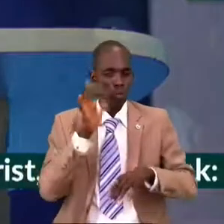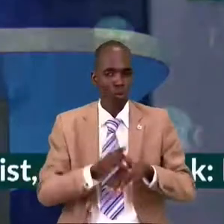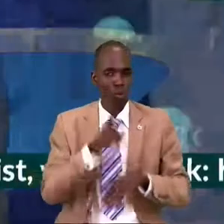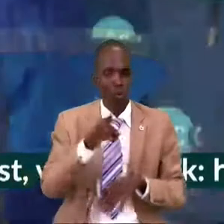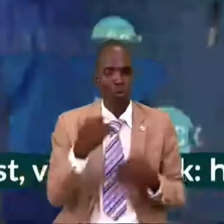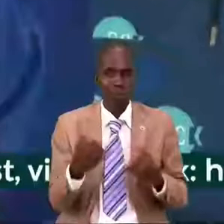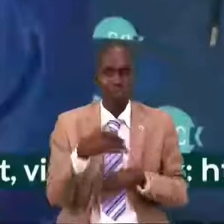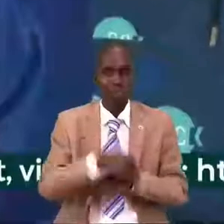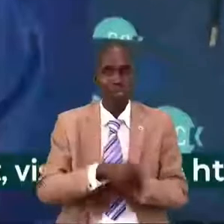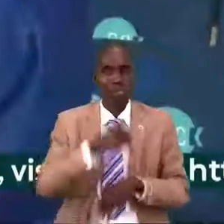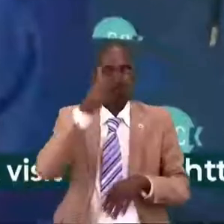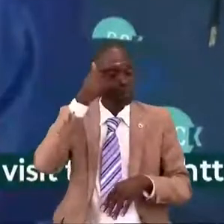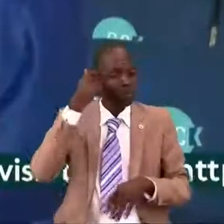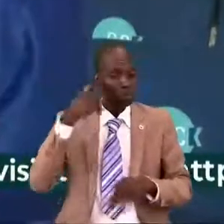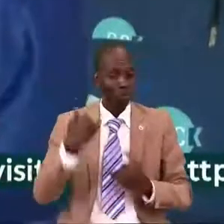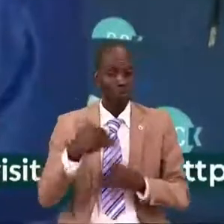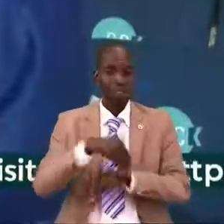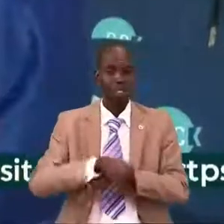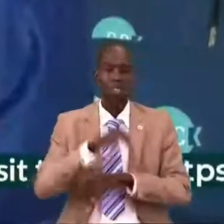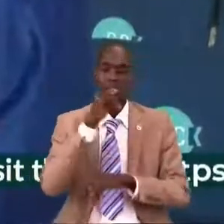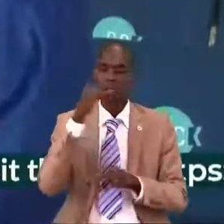Ce soir,